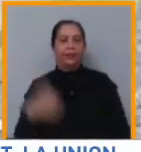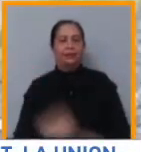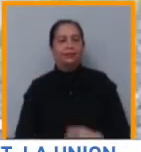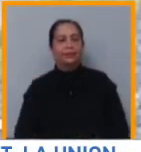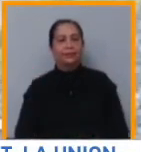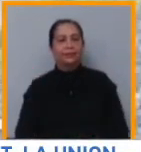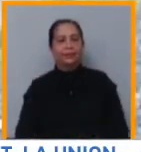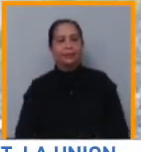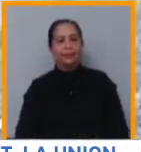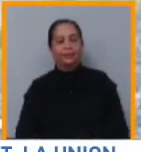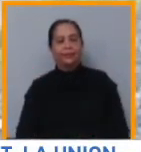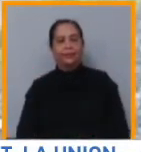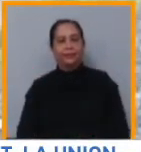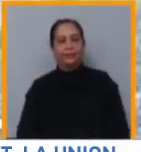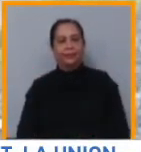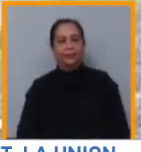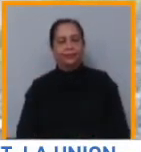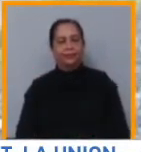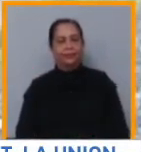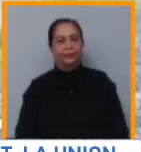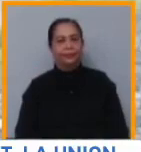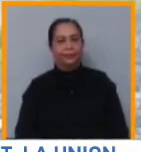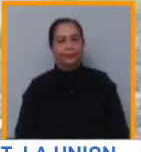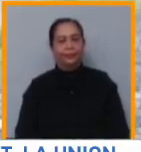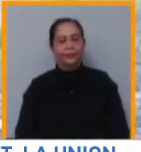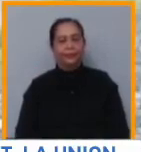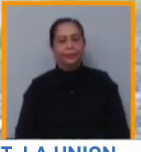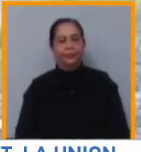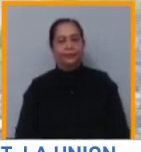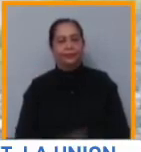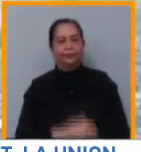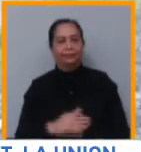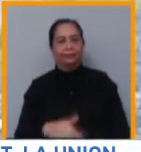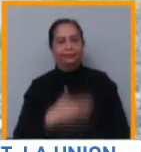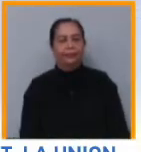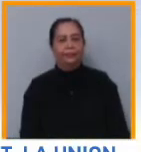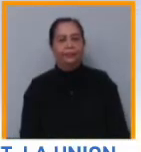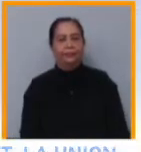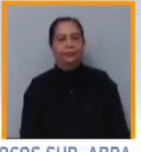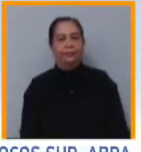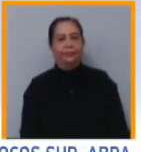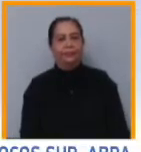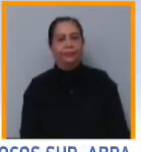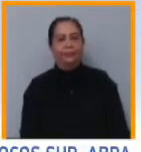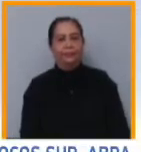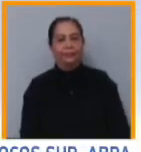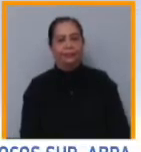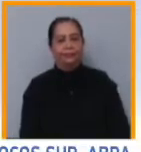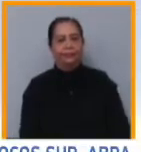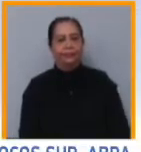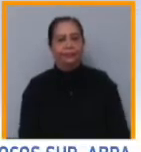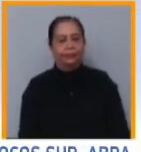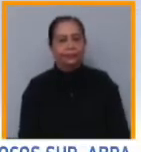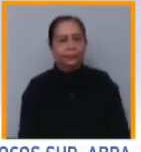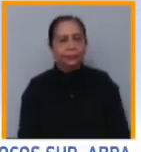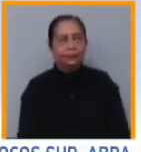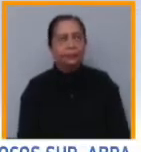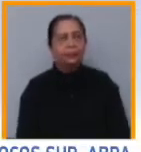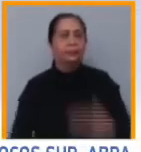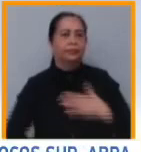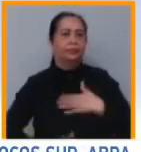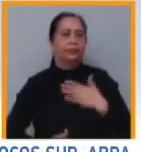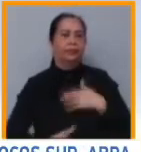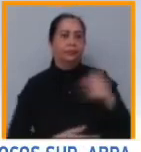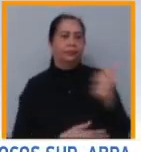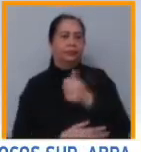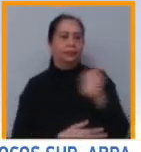Refran. Ako si JP Soriano. Buong puso para sa Pilipino. Ikinatuwa ng ilang biyahero ang unti-unti ng pagluwag